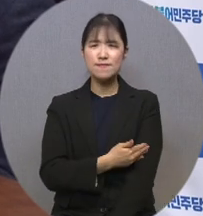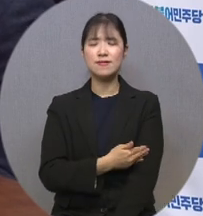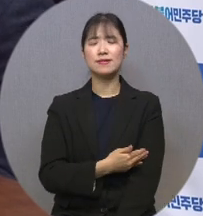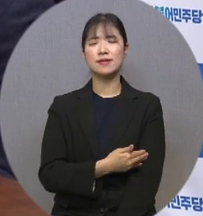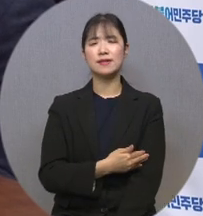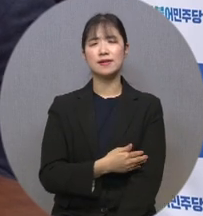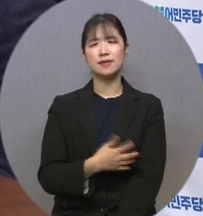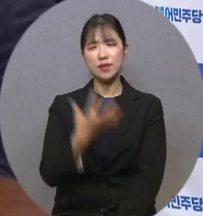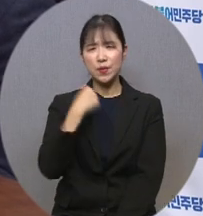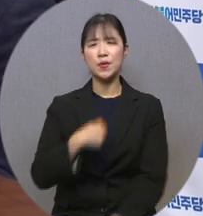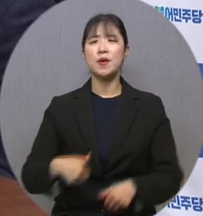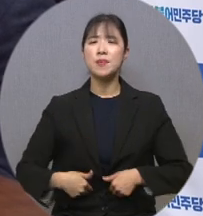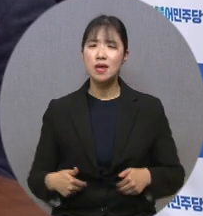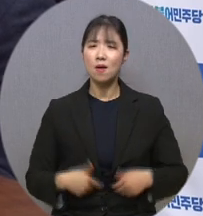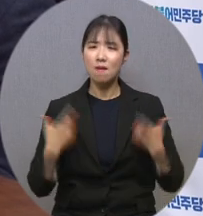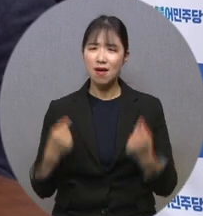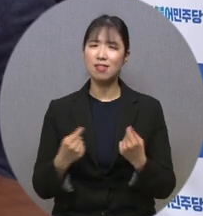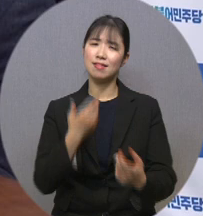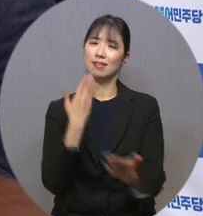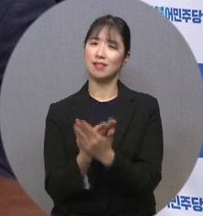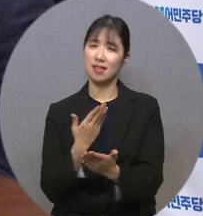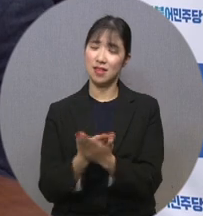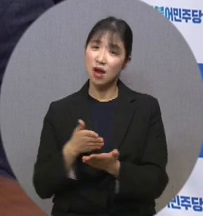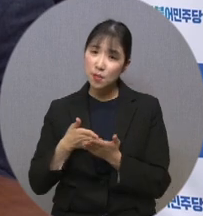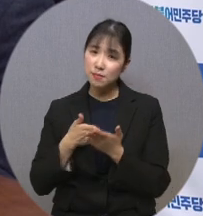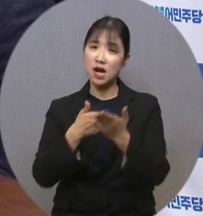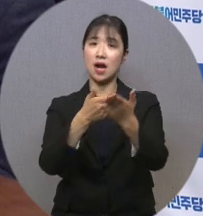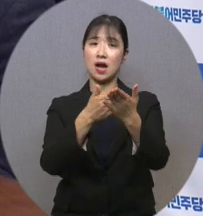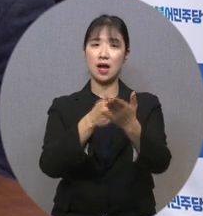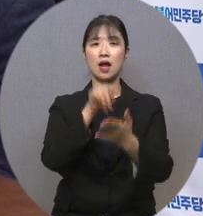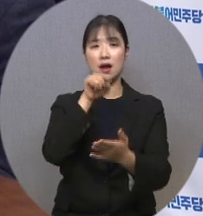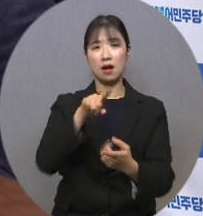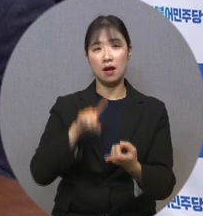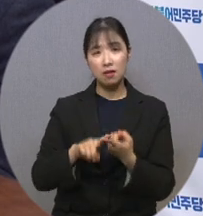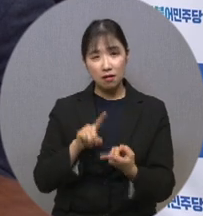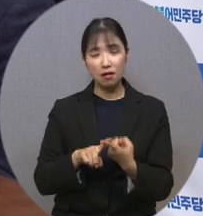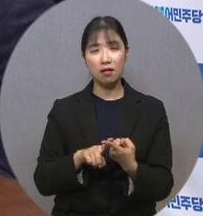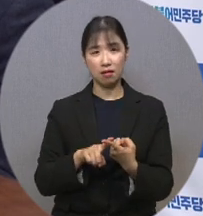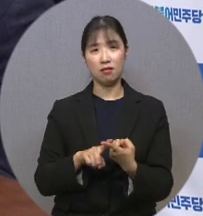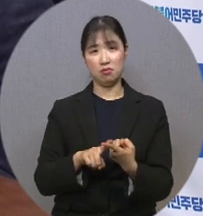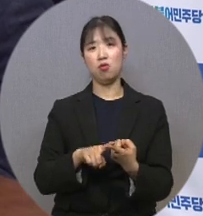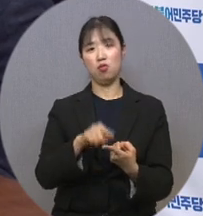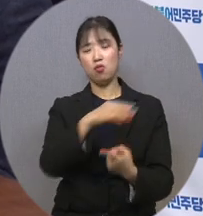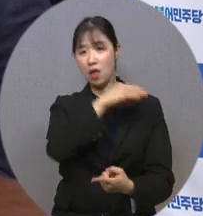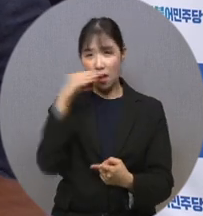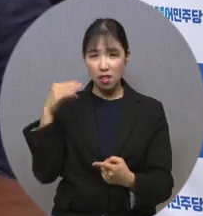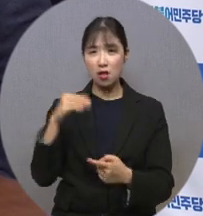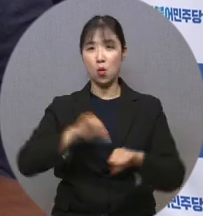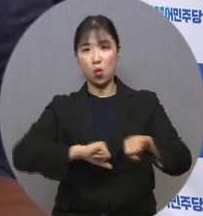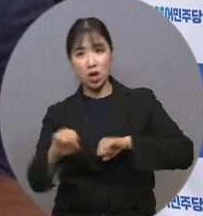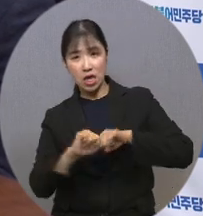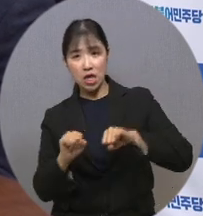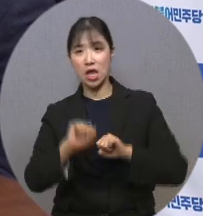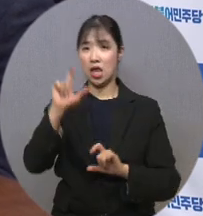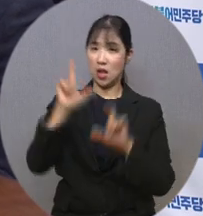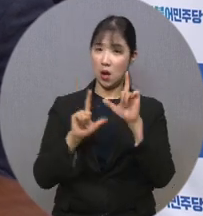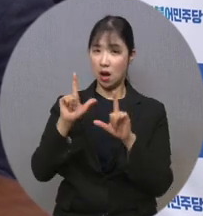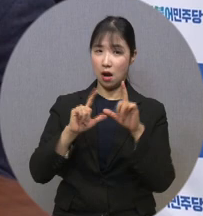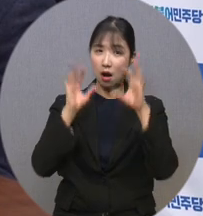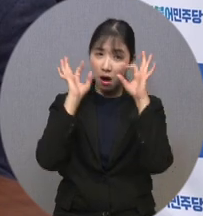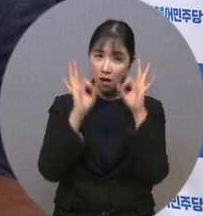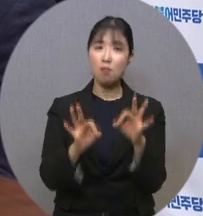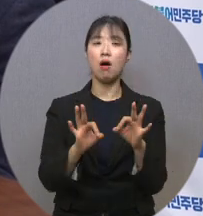것이 필요하니까 이런 걸 해달라 요구를 하고 그에 대해서 반응해서 제대로 이행하는 정치 세력에